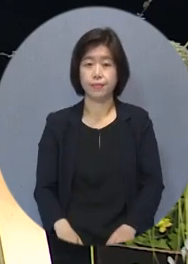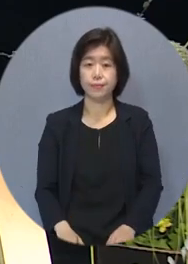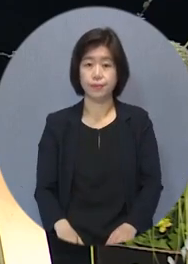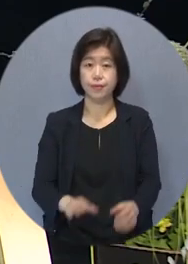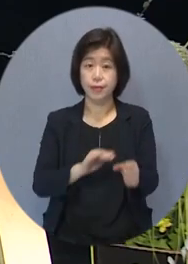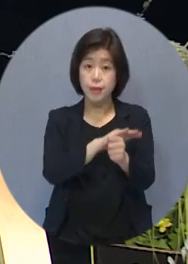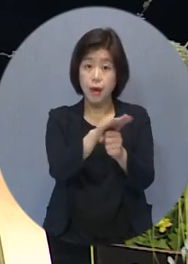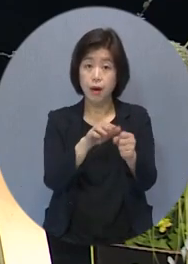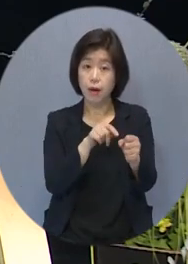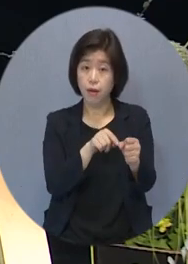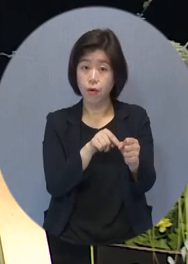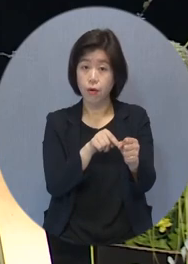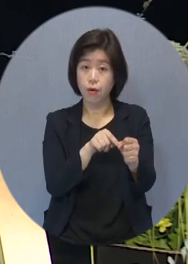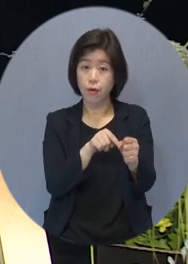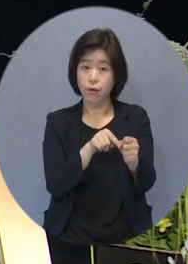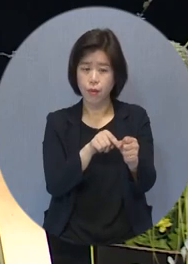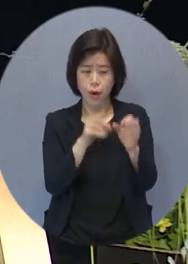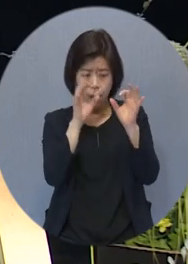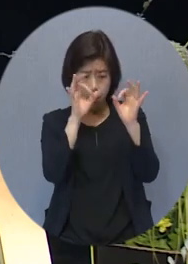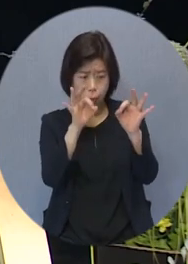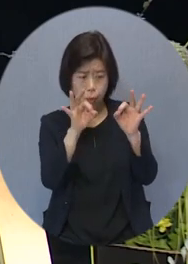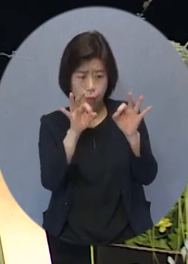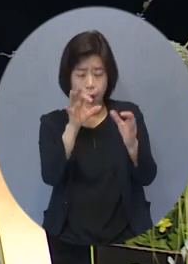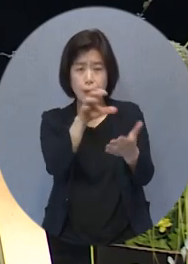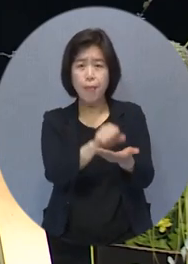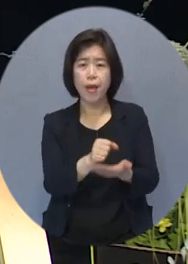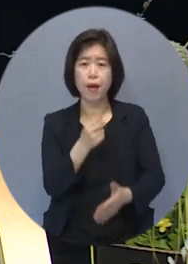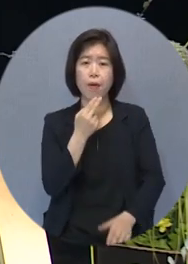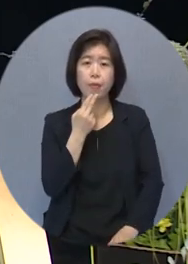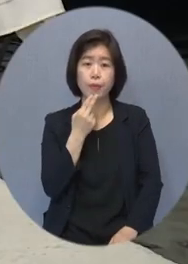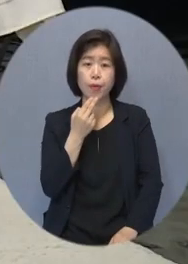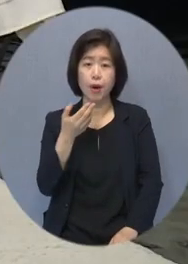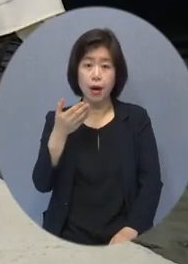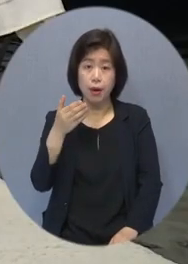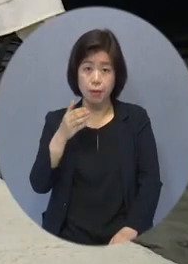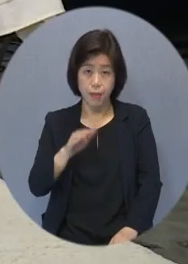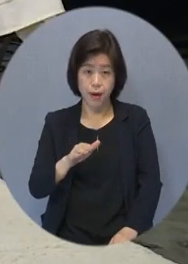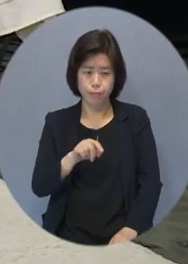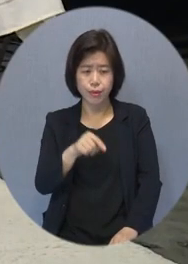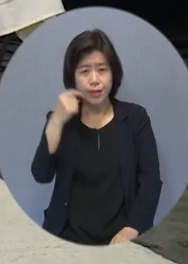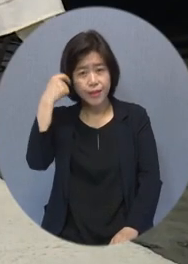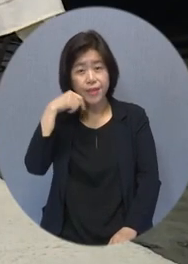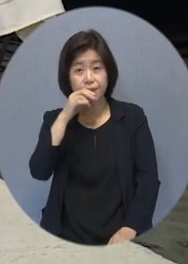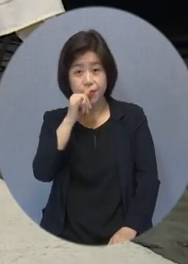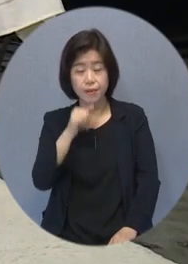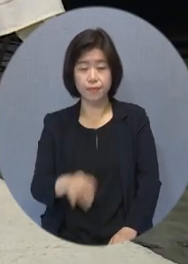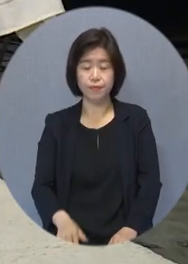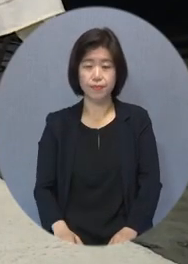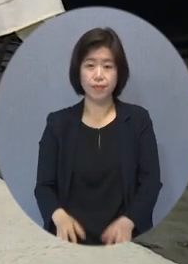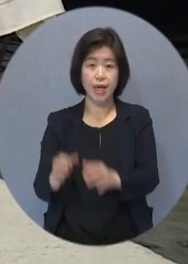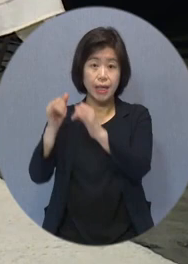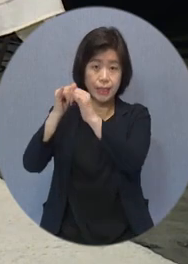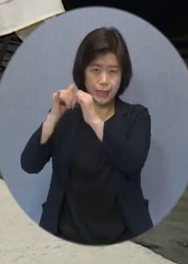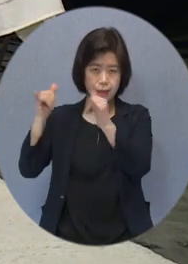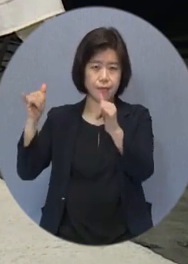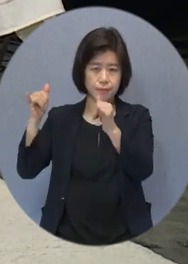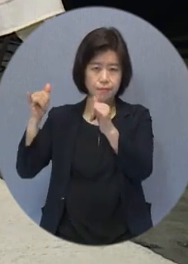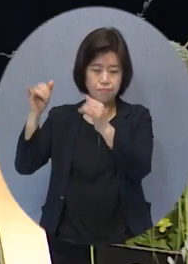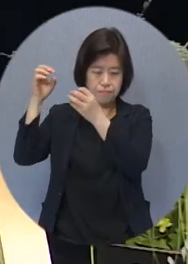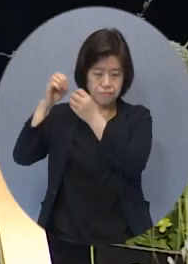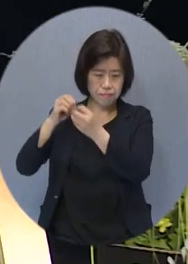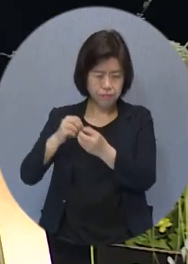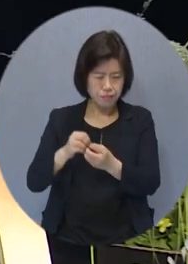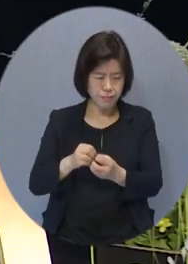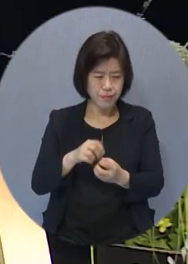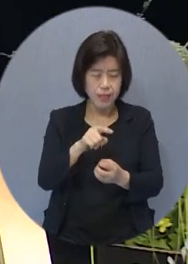사랑이라는 무형이 만들어내는 실체적 체온 말입니다. 인류는 이 체온을 다양한